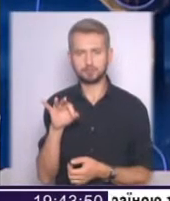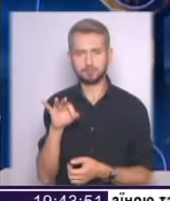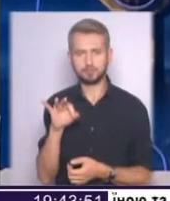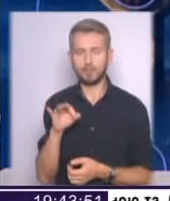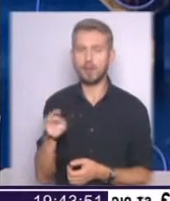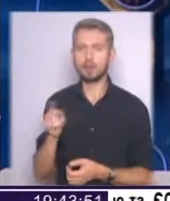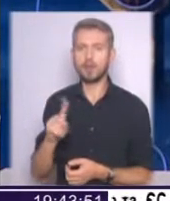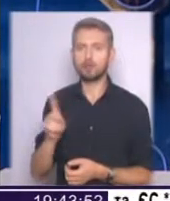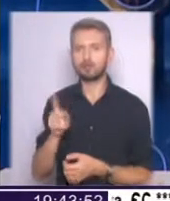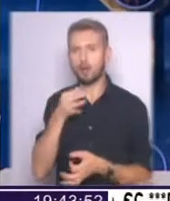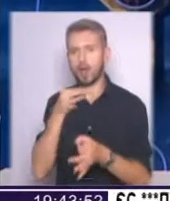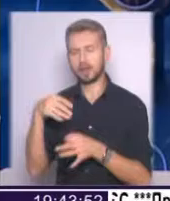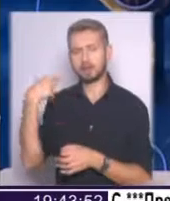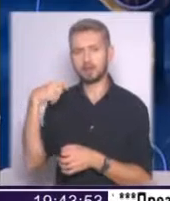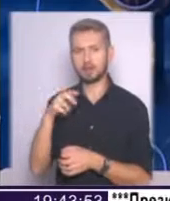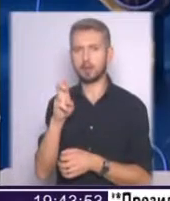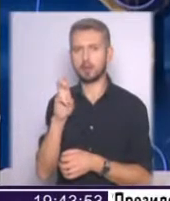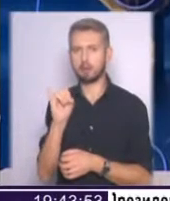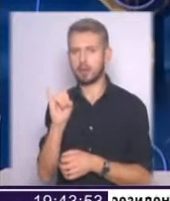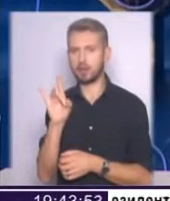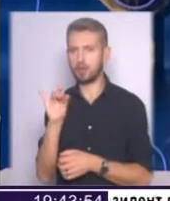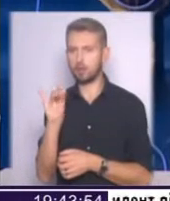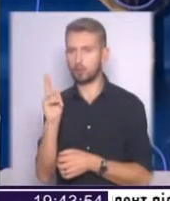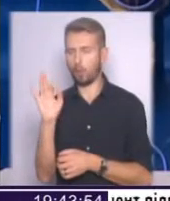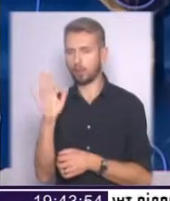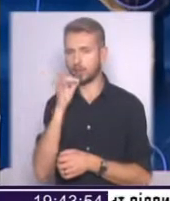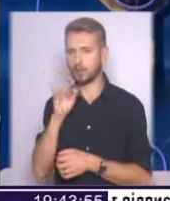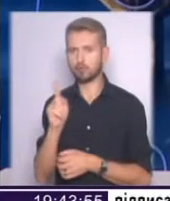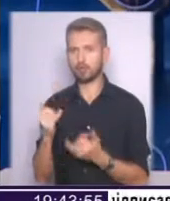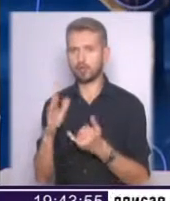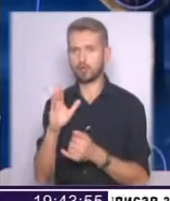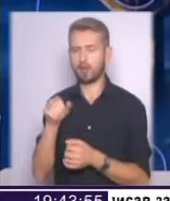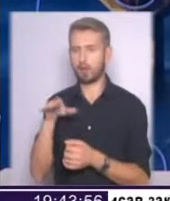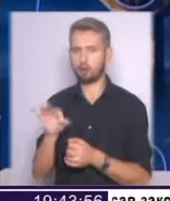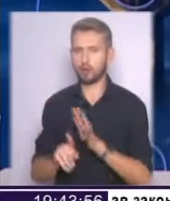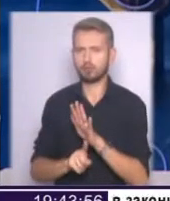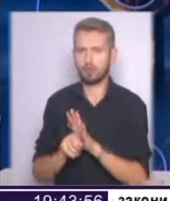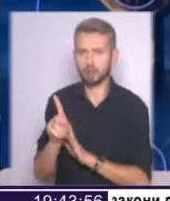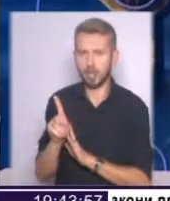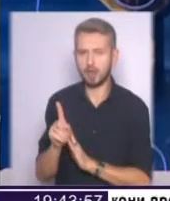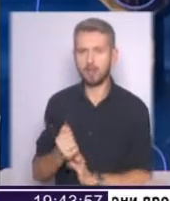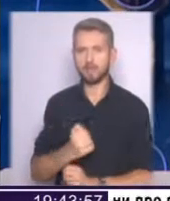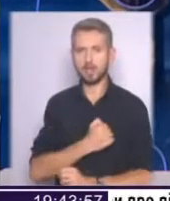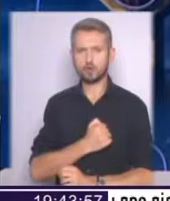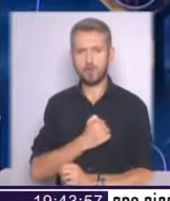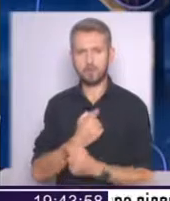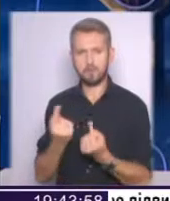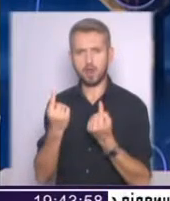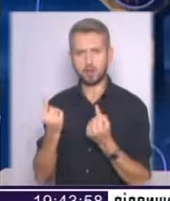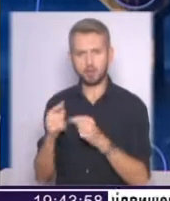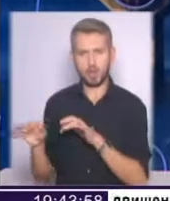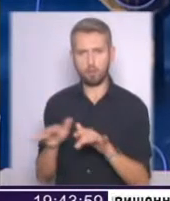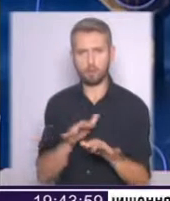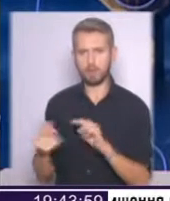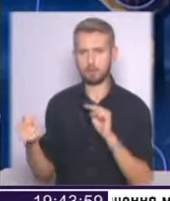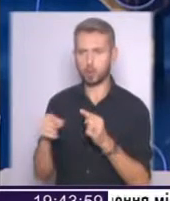те, що радник президента пан Бірюков сказав, що сьогодні в АТО розпочалася військова масштабна операція